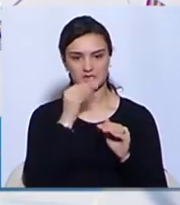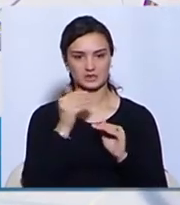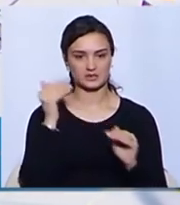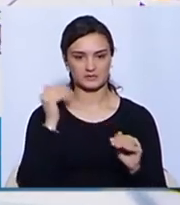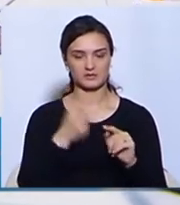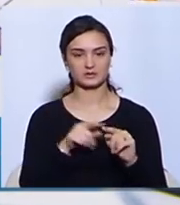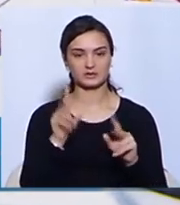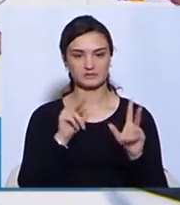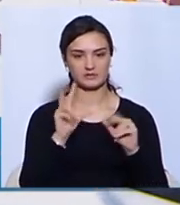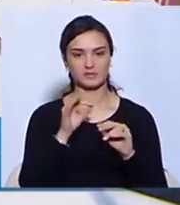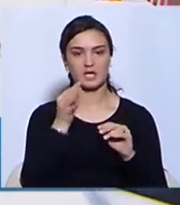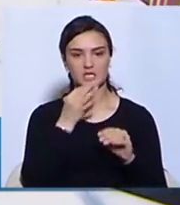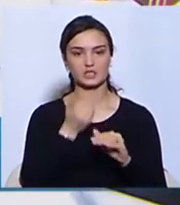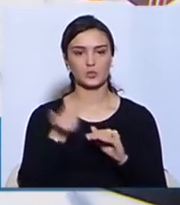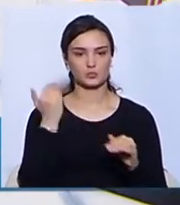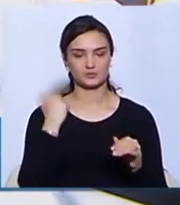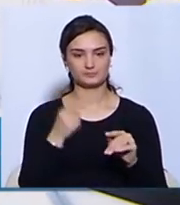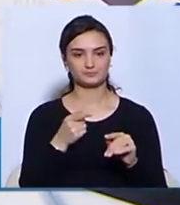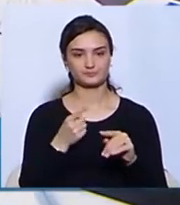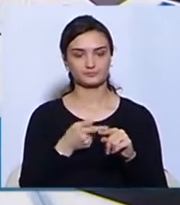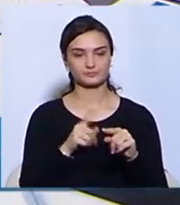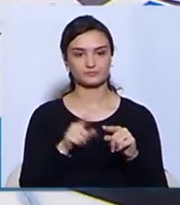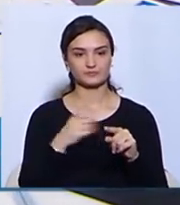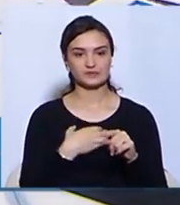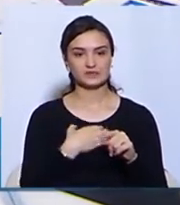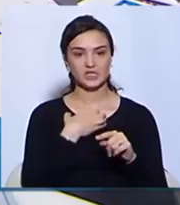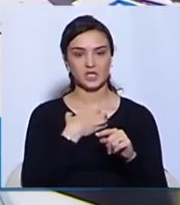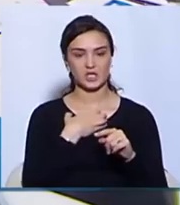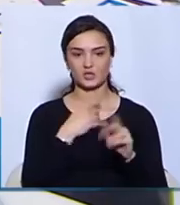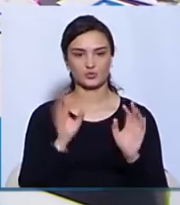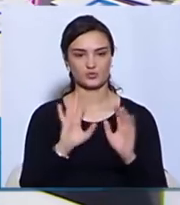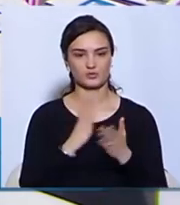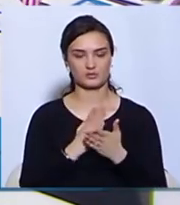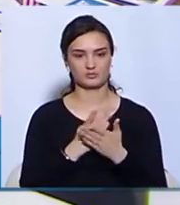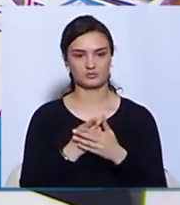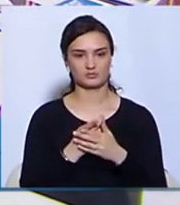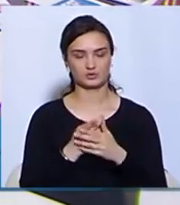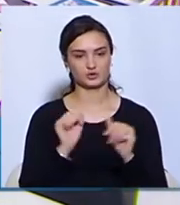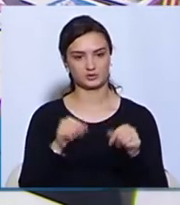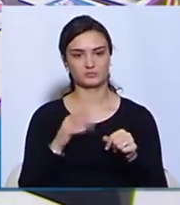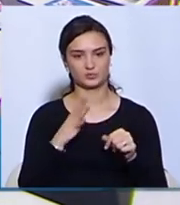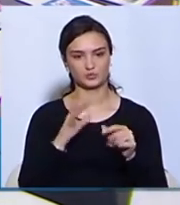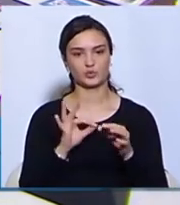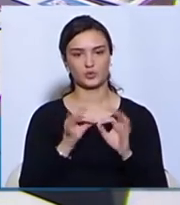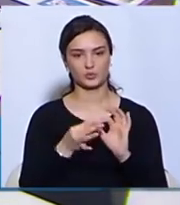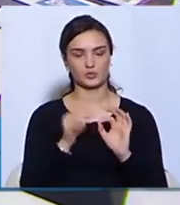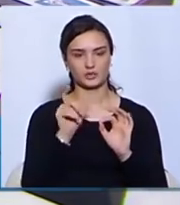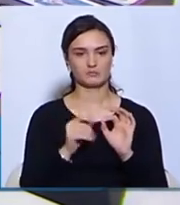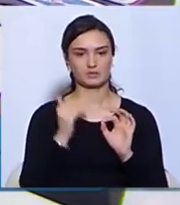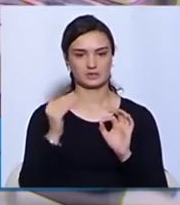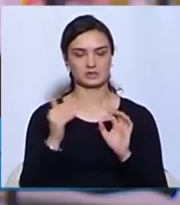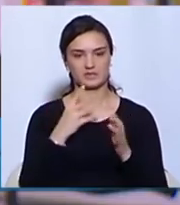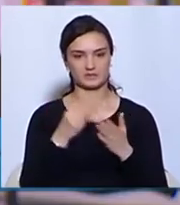ნაადრევად, ეს ითვლება ადრეულად. ანუ საგანგაშოდ, საგანგაშო არ არის. დია. შეიძლება იყოს კონკრეტული